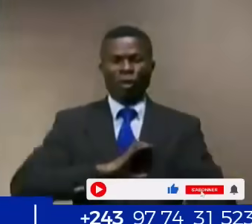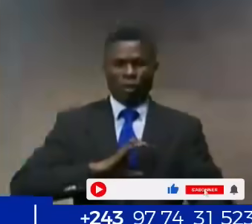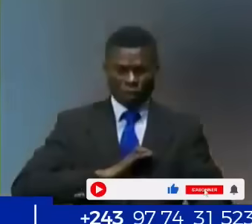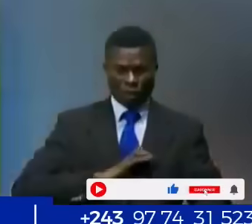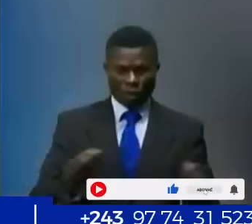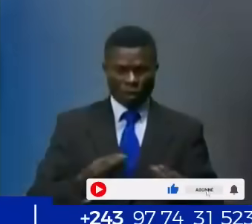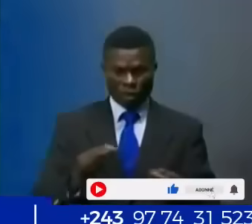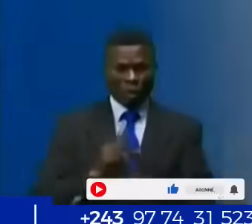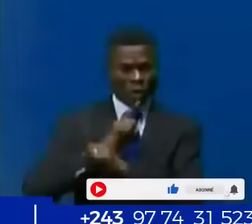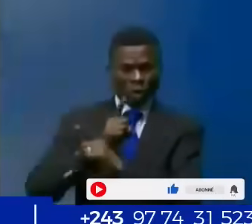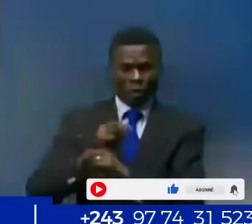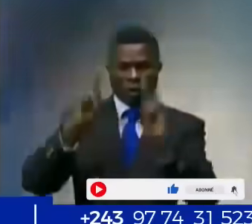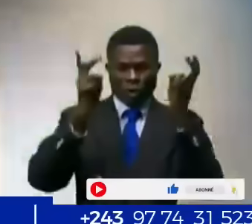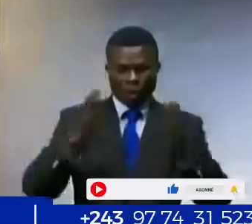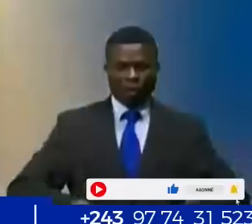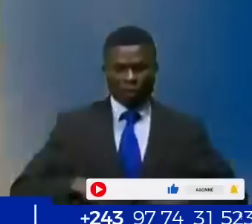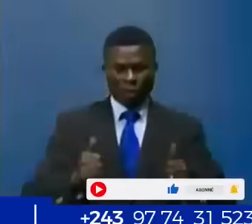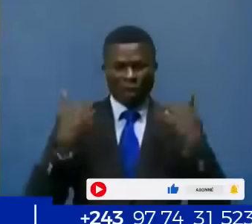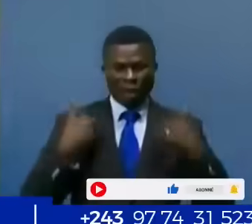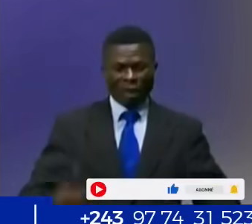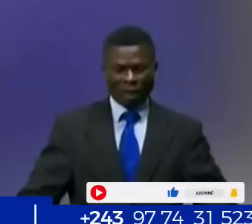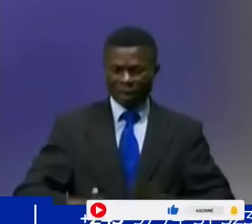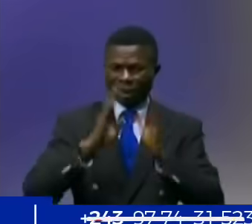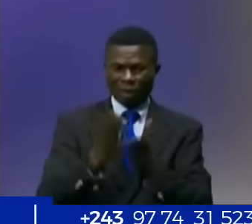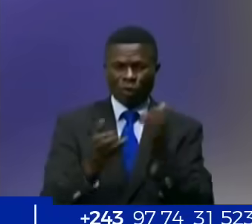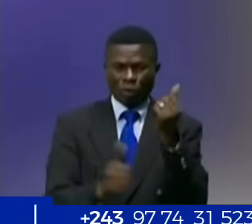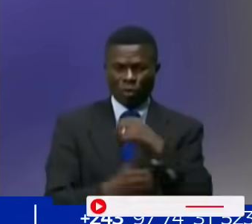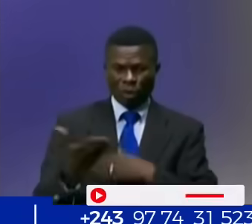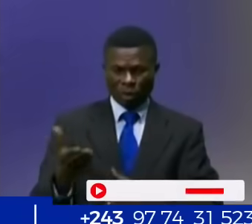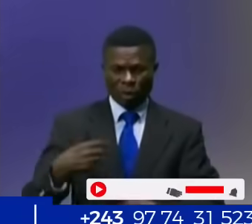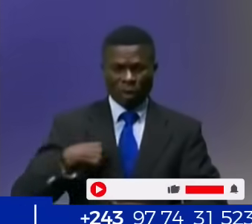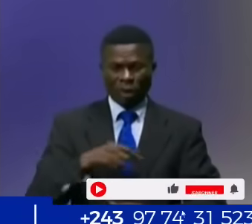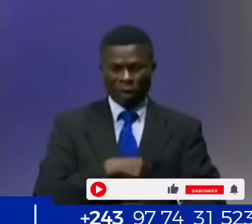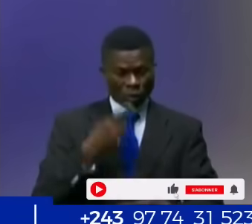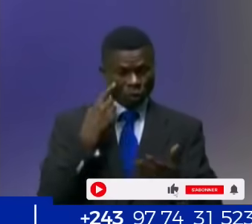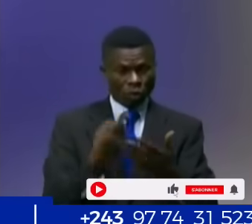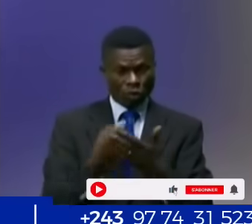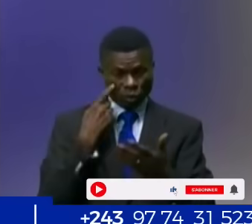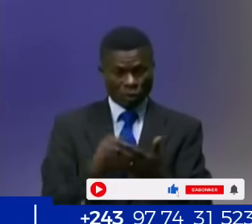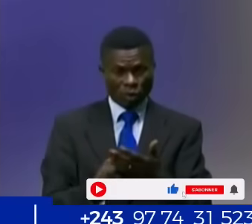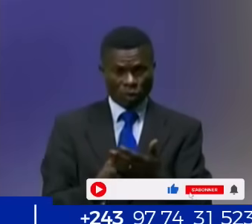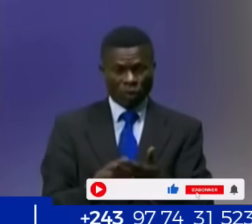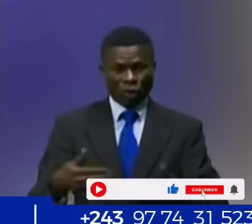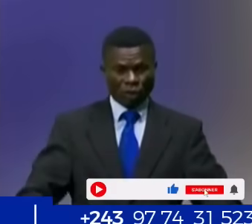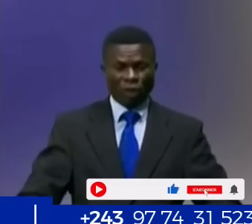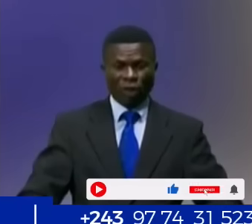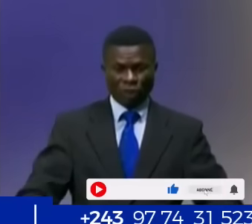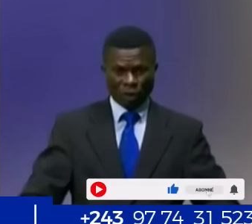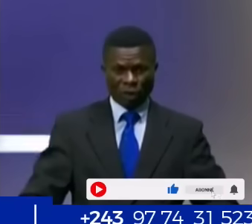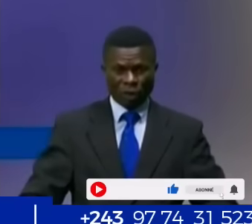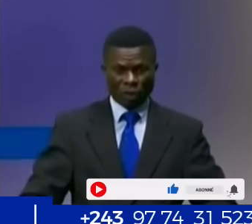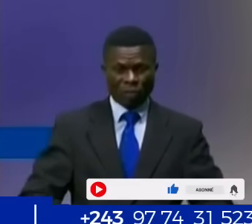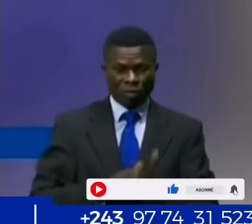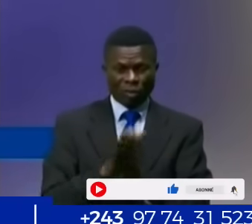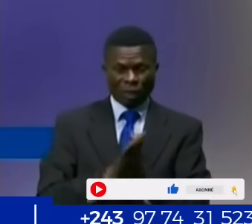de préserver la vie et la santé de ses administrés. Nous avons constaté que la jeunesse et l'avenir de